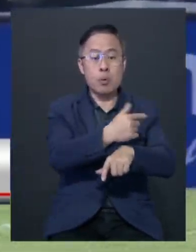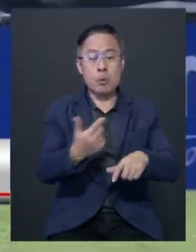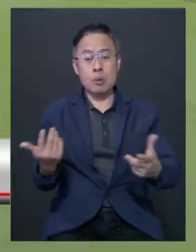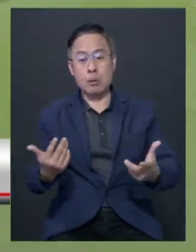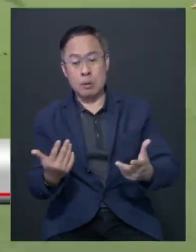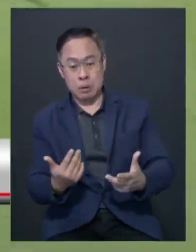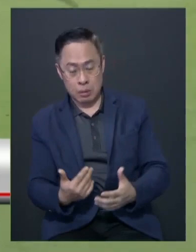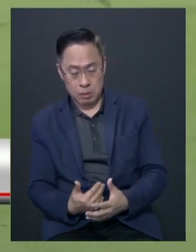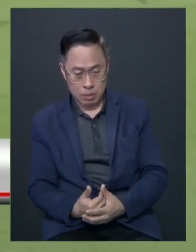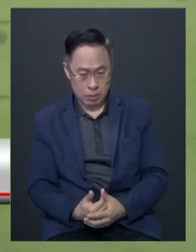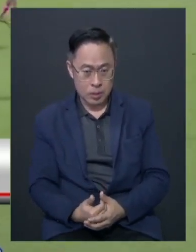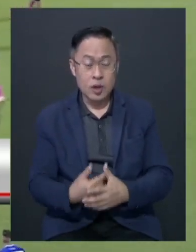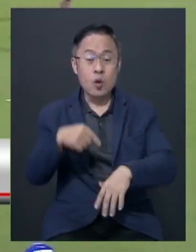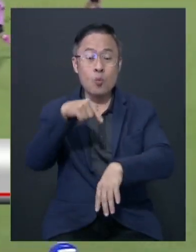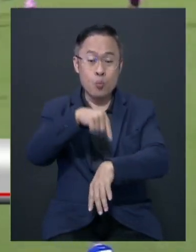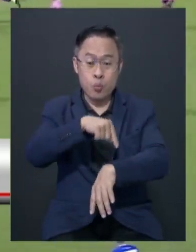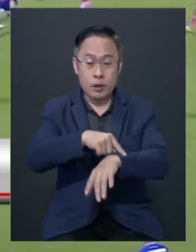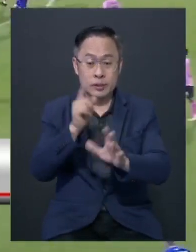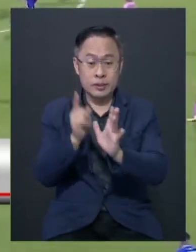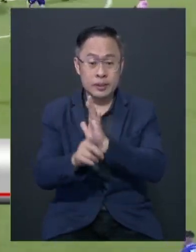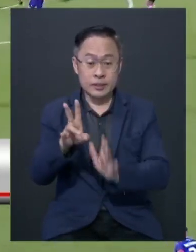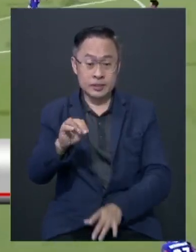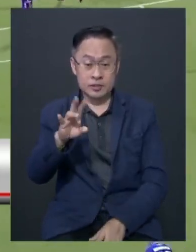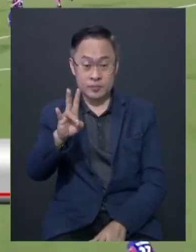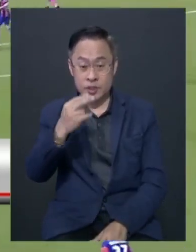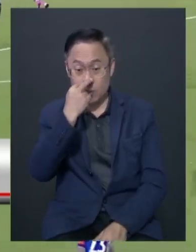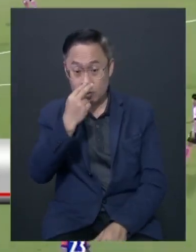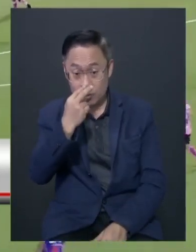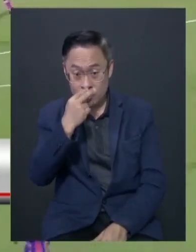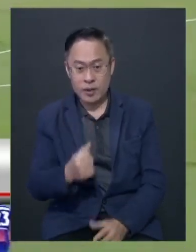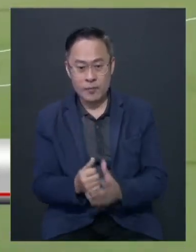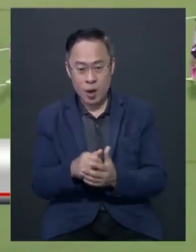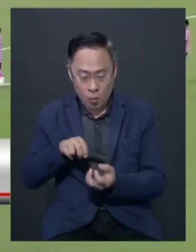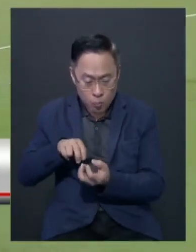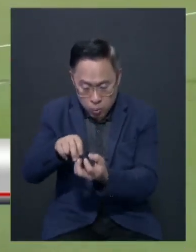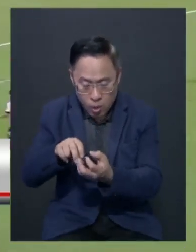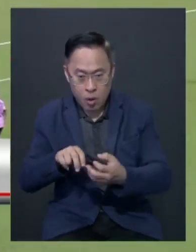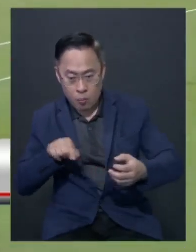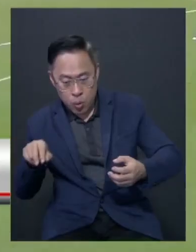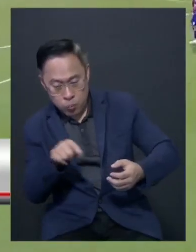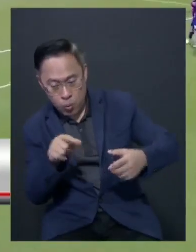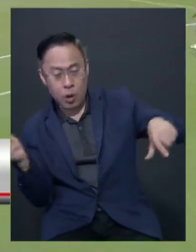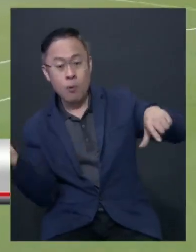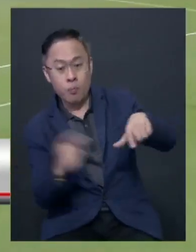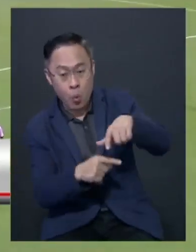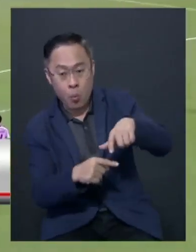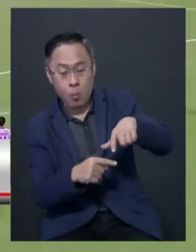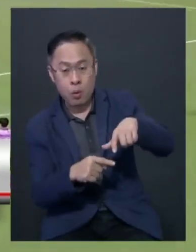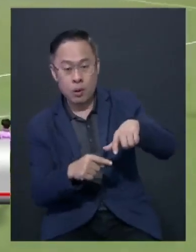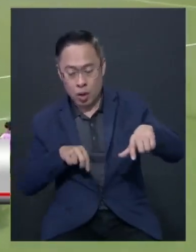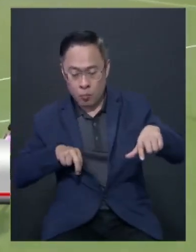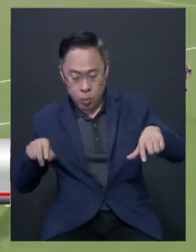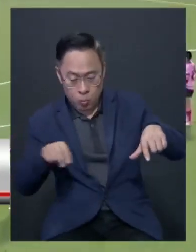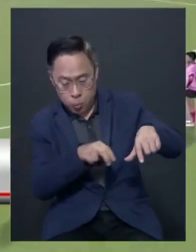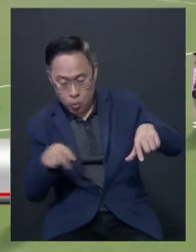ะฮะหลังจากนั้นนาที77อยากให้ดูจังหวะนี้ของบดินทร์ผาลาครับแตะหลบ2จังหวะแล้วยิงหักข้อเข้าไปเล